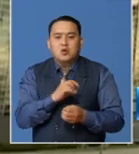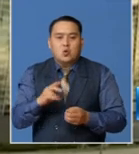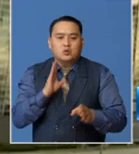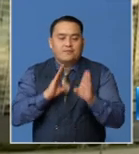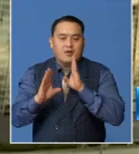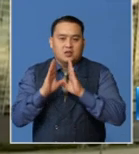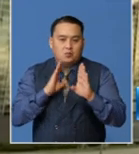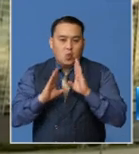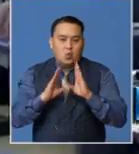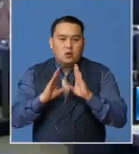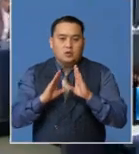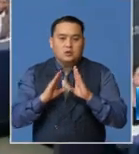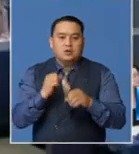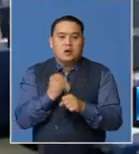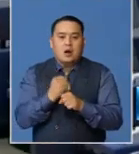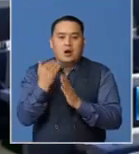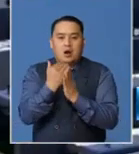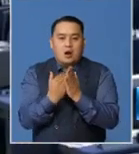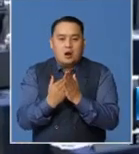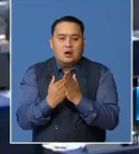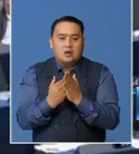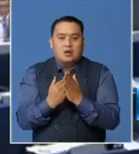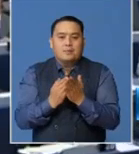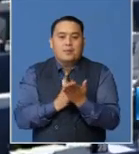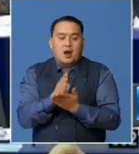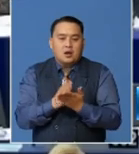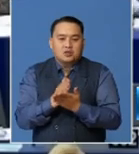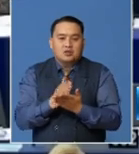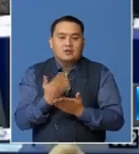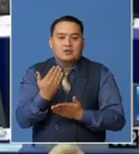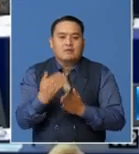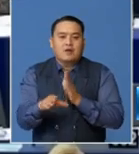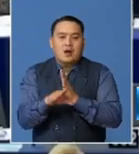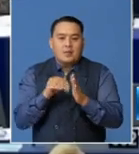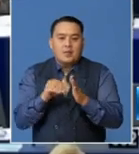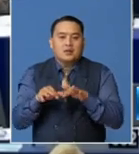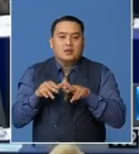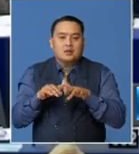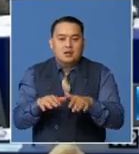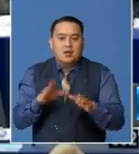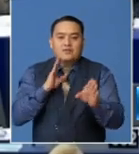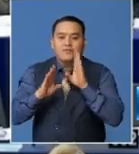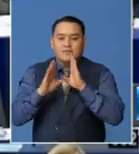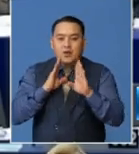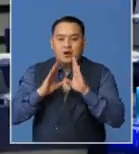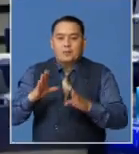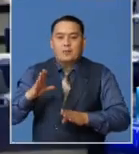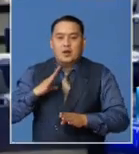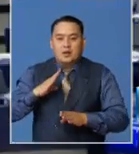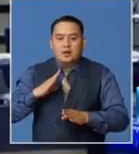социальной сети и разработать алгоритм анализа их политических предпочтений по этому делу главе facebook марку цукербергу